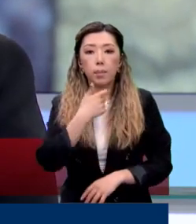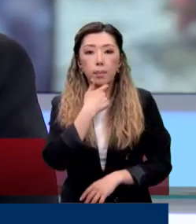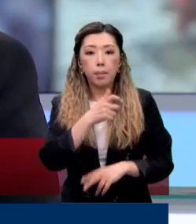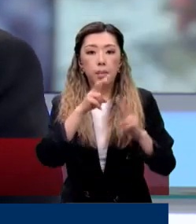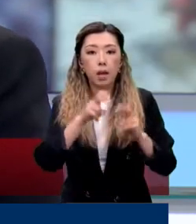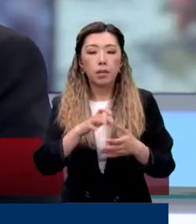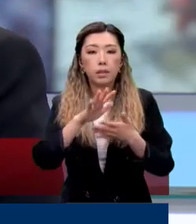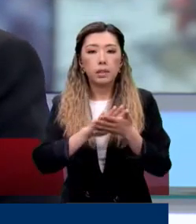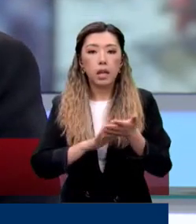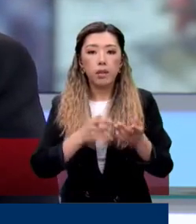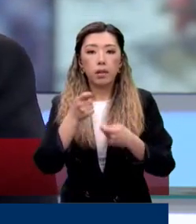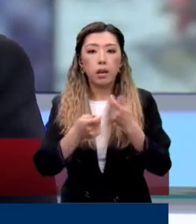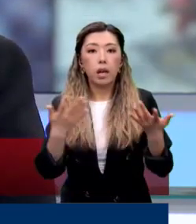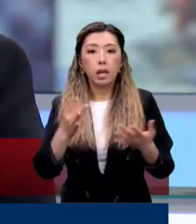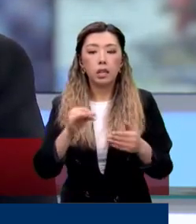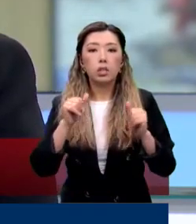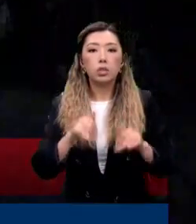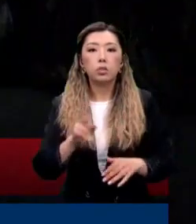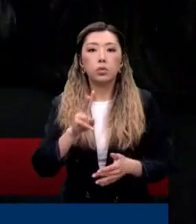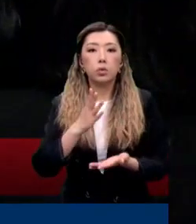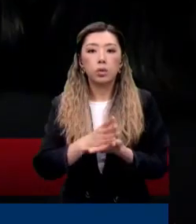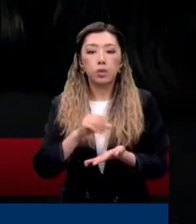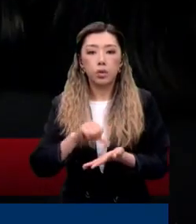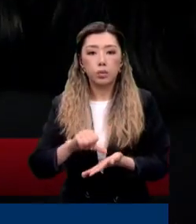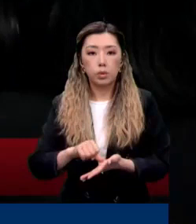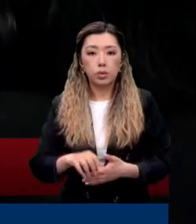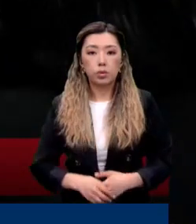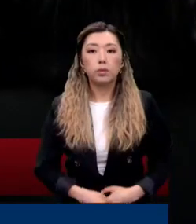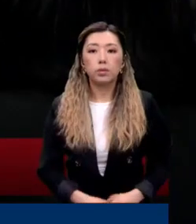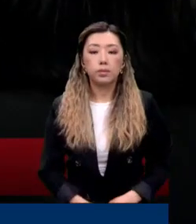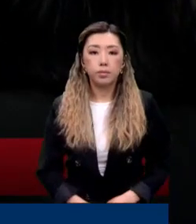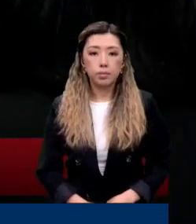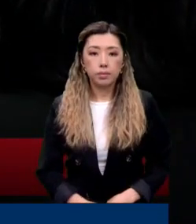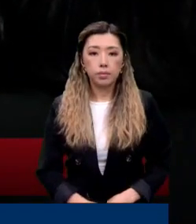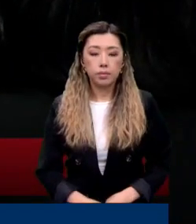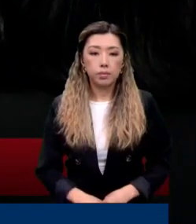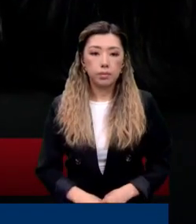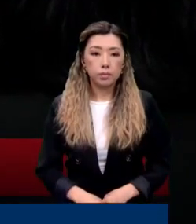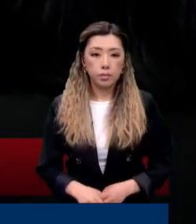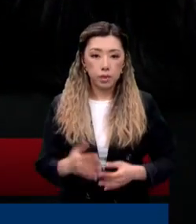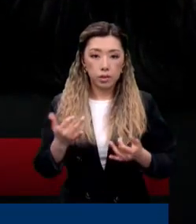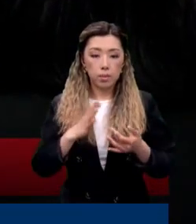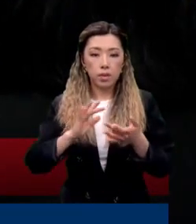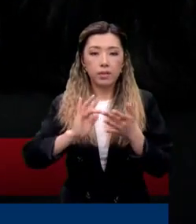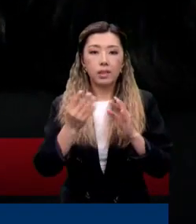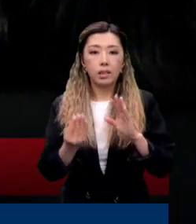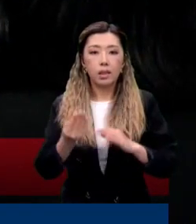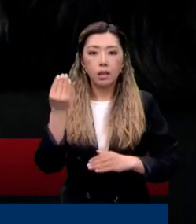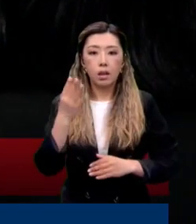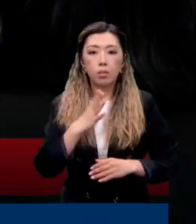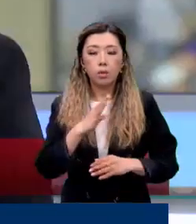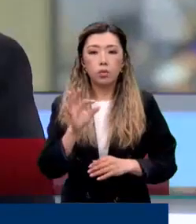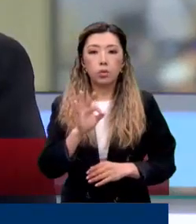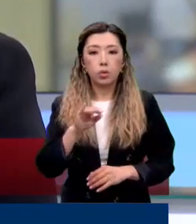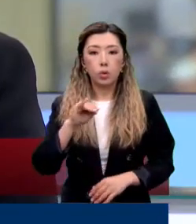заявки поступают и какие решения принимаются. Вот по поводу прозрачности вернусь. Вот сегодня в соцсетях, опять же, была, да, критика в ваш адрес, что